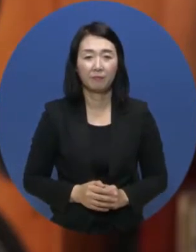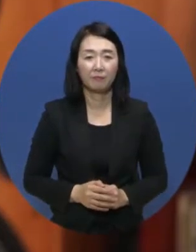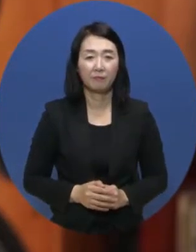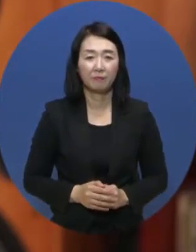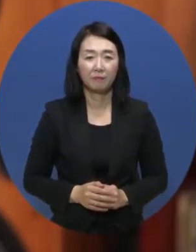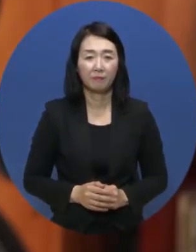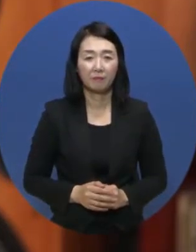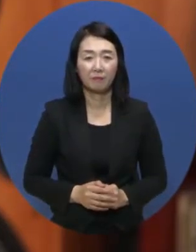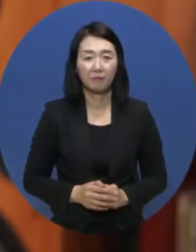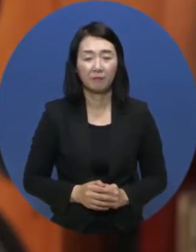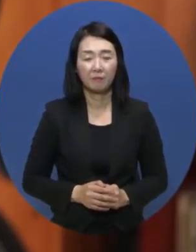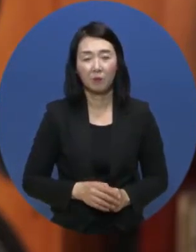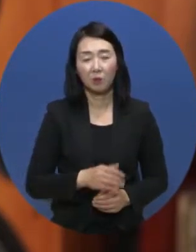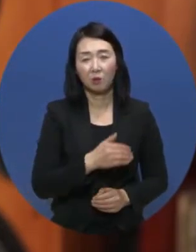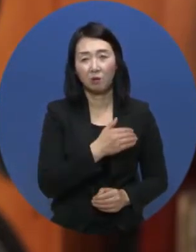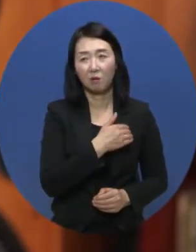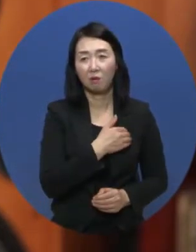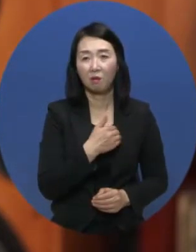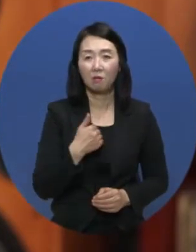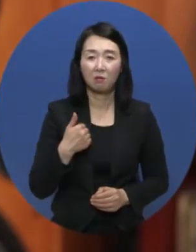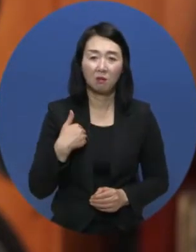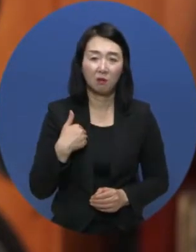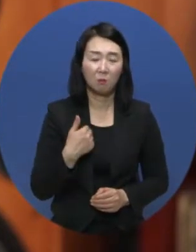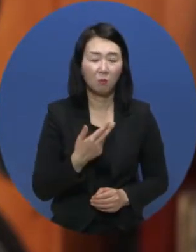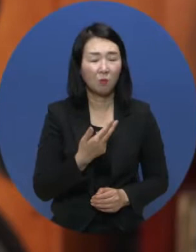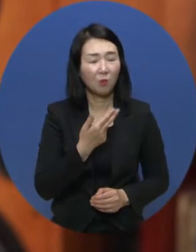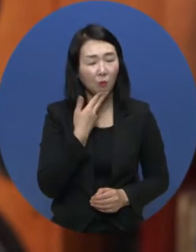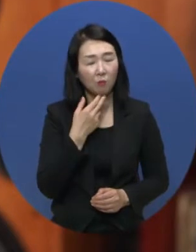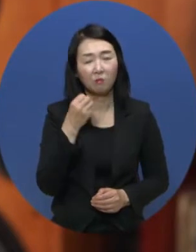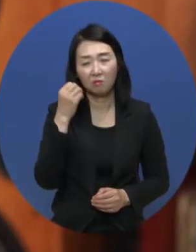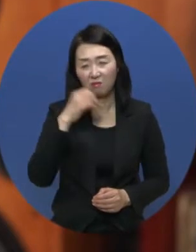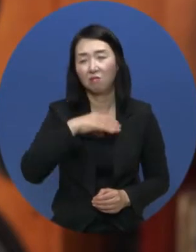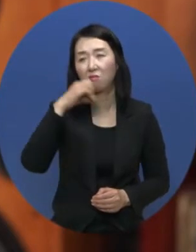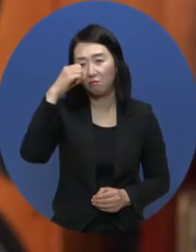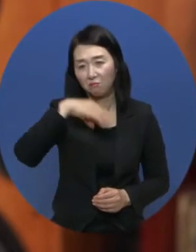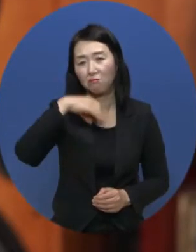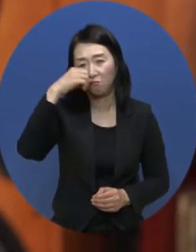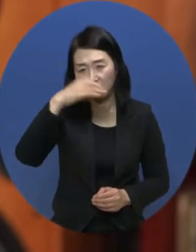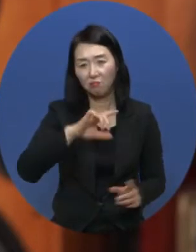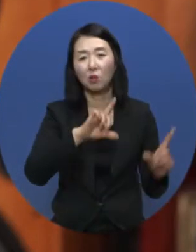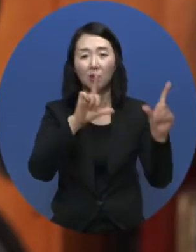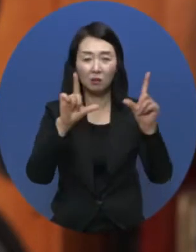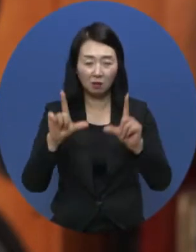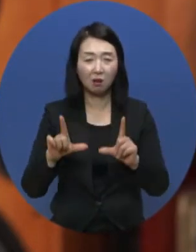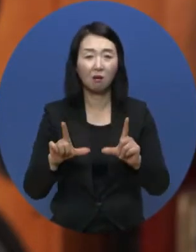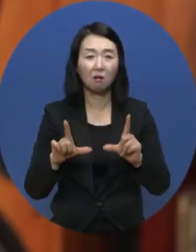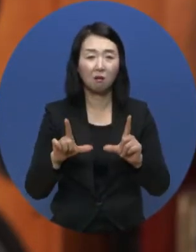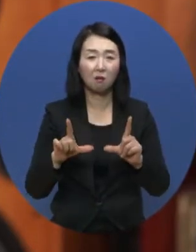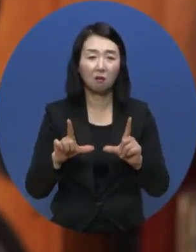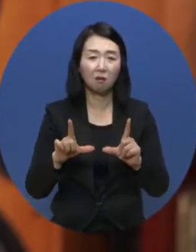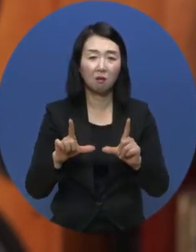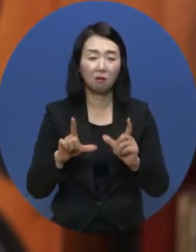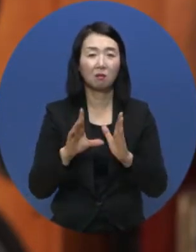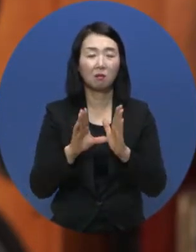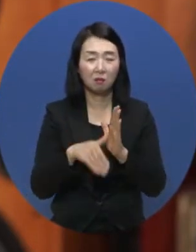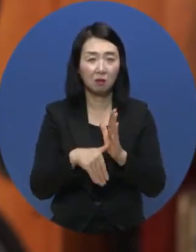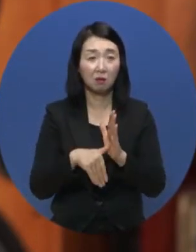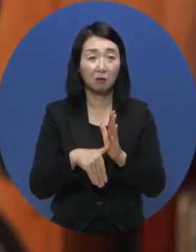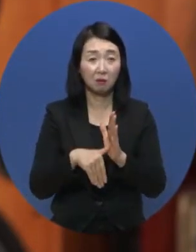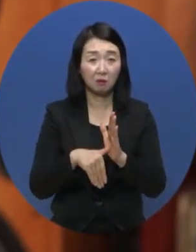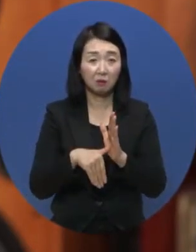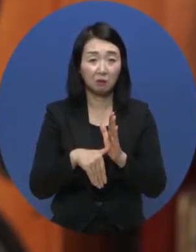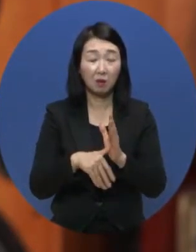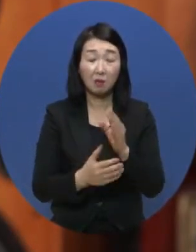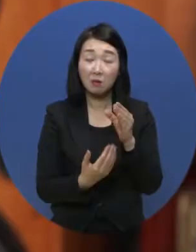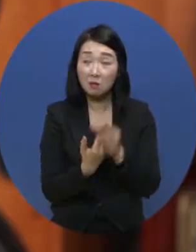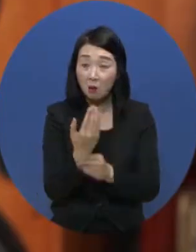자신감 없이 굉장히 무기력하게 하루하루를 보내던 어느 날 저한테 굉장히 자신감을 갖게 해주는 사건이